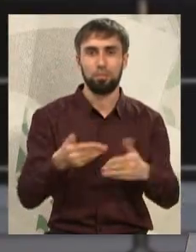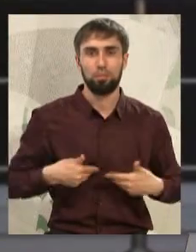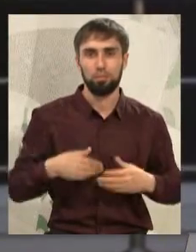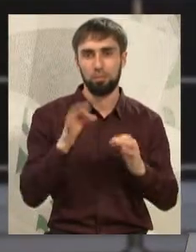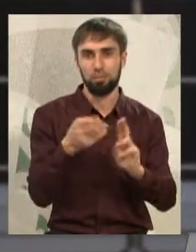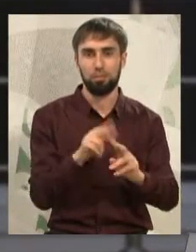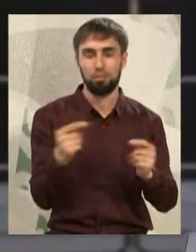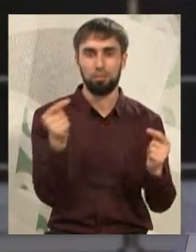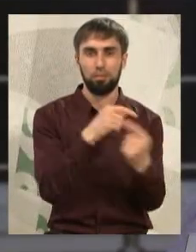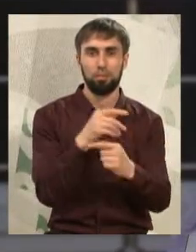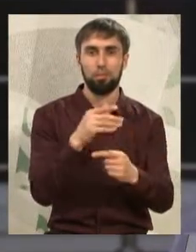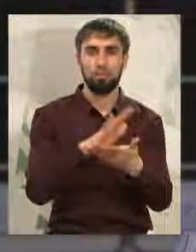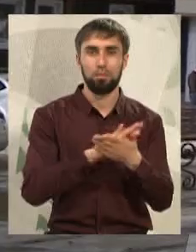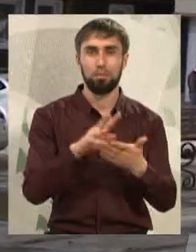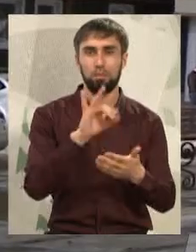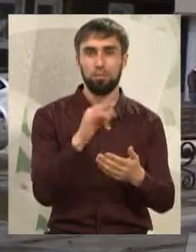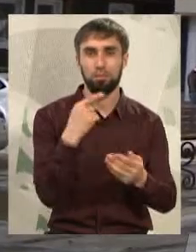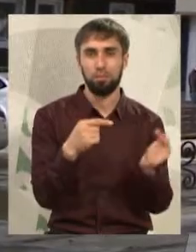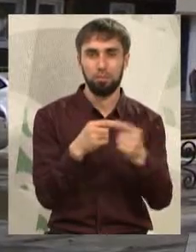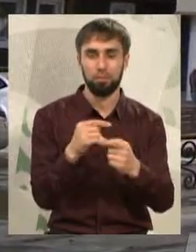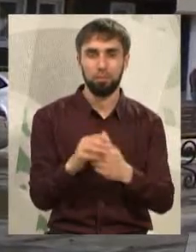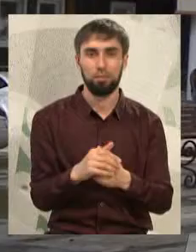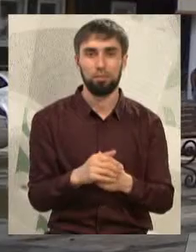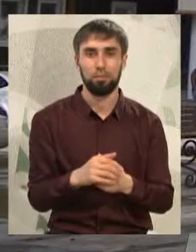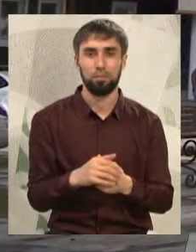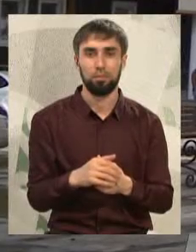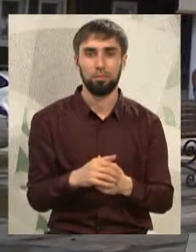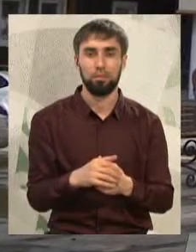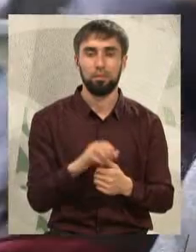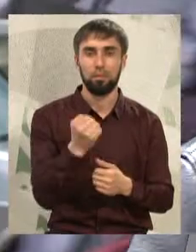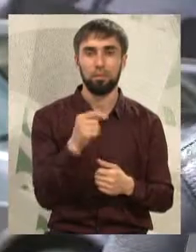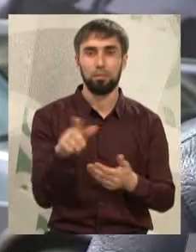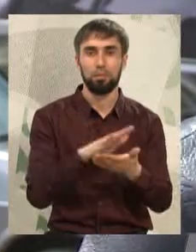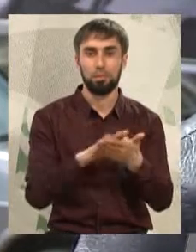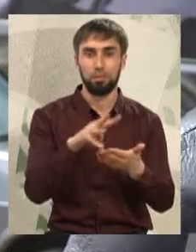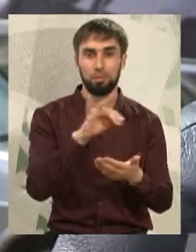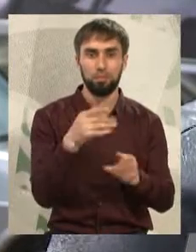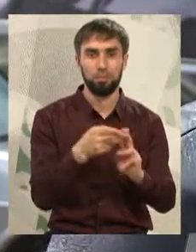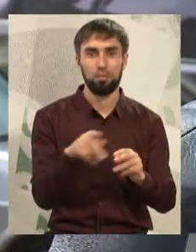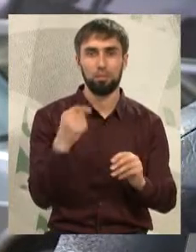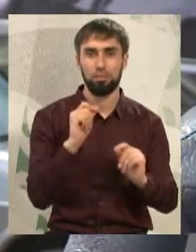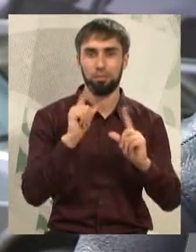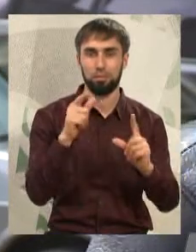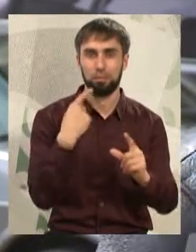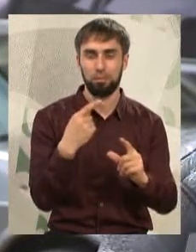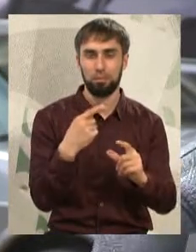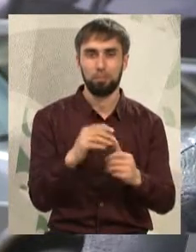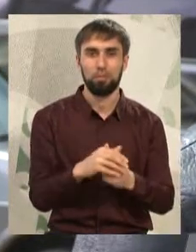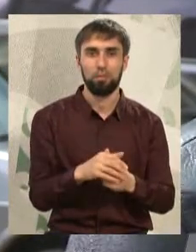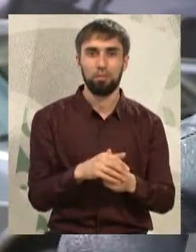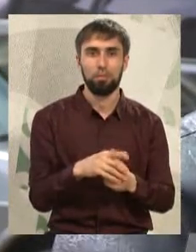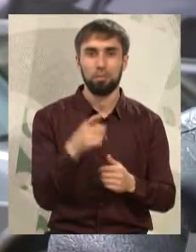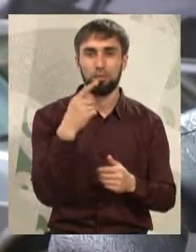домами передали «Чистому миру», у которых, по мнению жильцов, слишком уж завышенные тарифы. В каждом подъезде есть мусорная